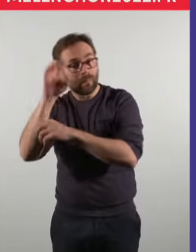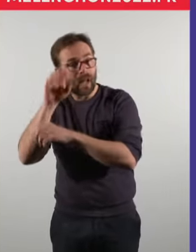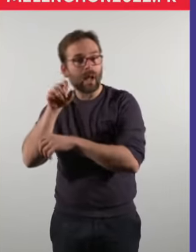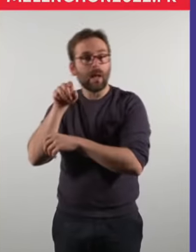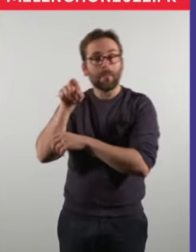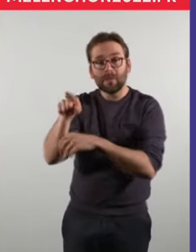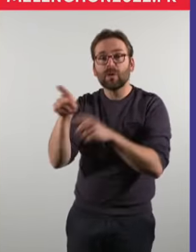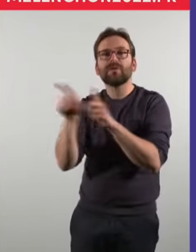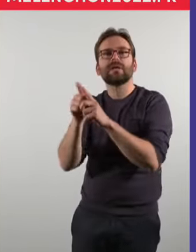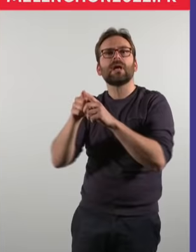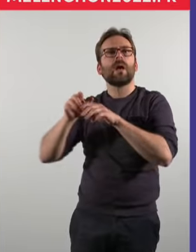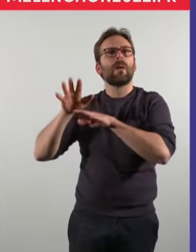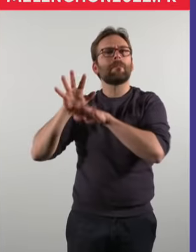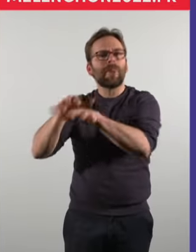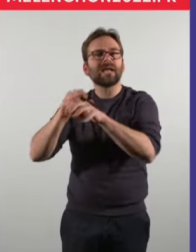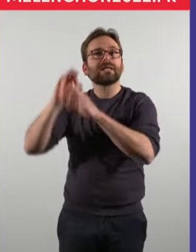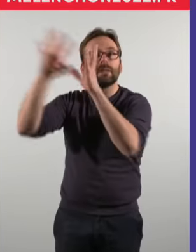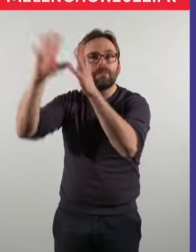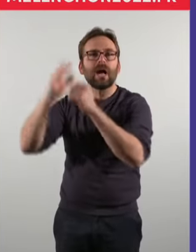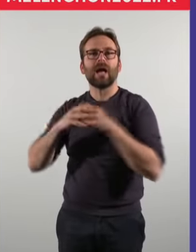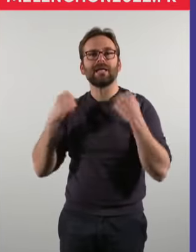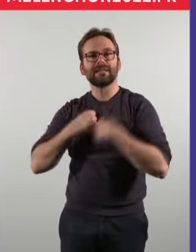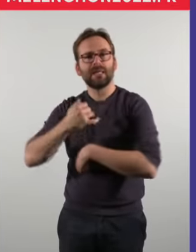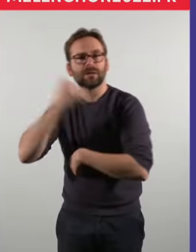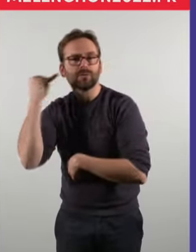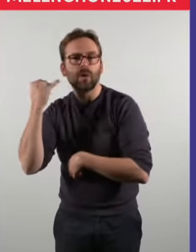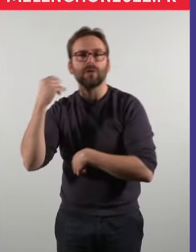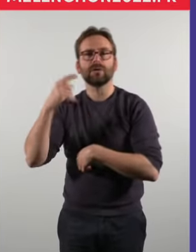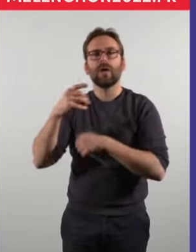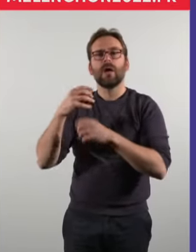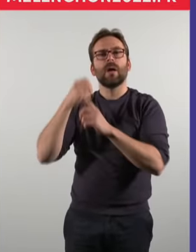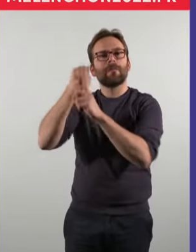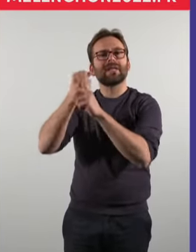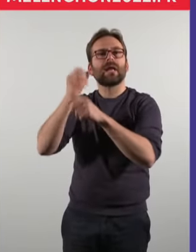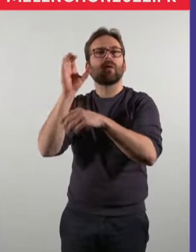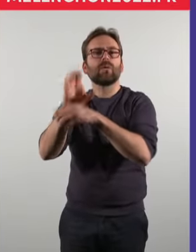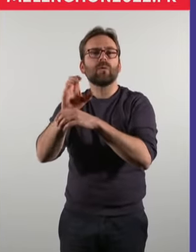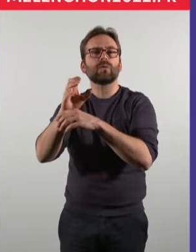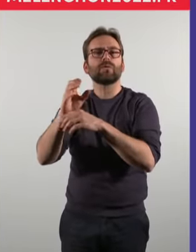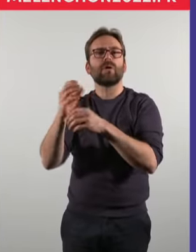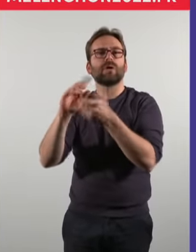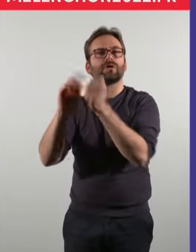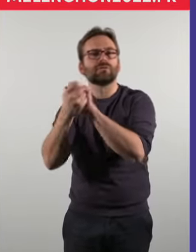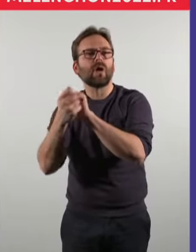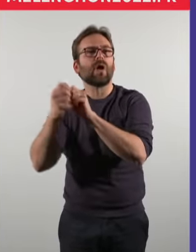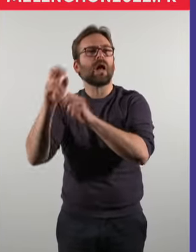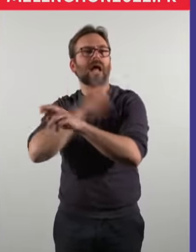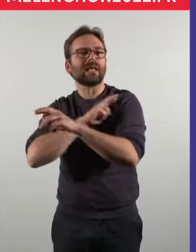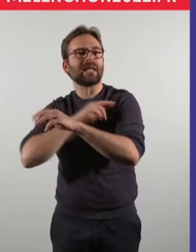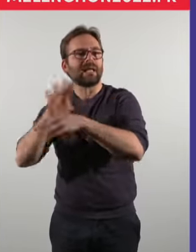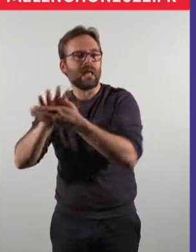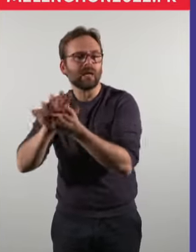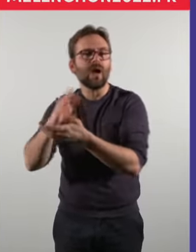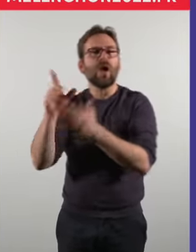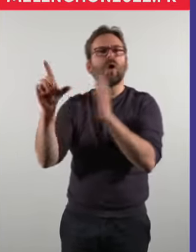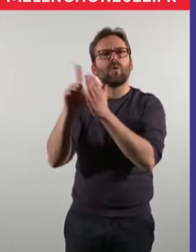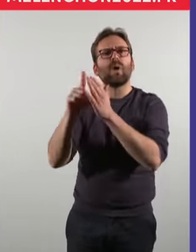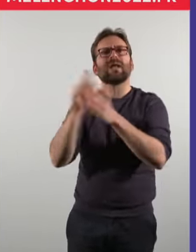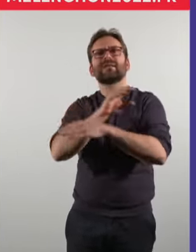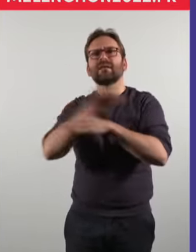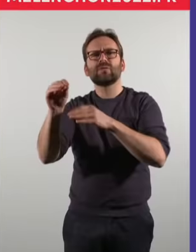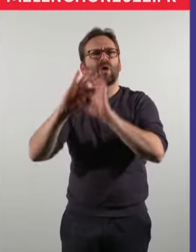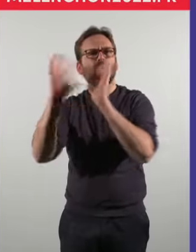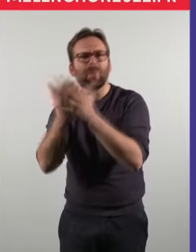climat, les gilets jaunes, les batailles contre la réforme des retraites, contre la loi sécurité globale, contre les